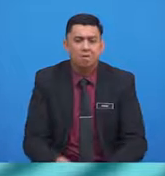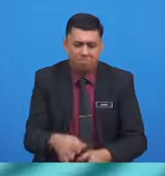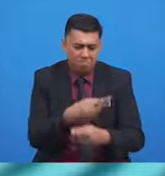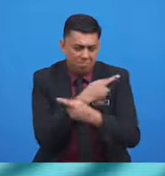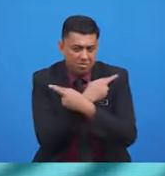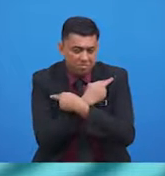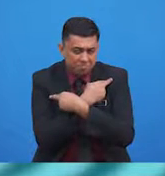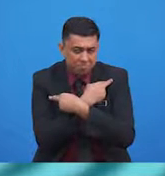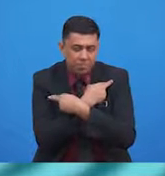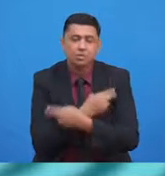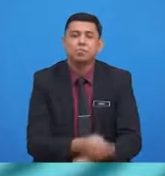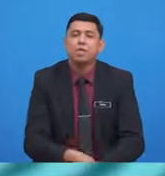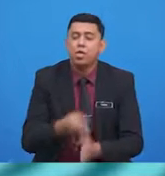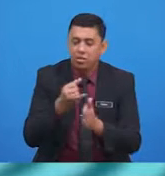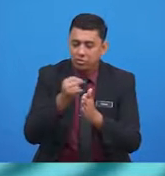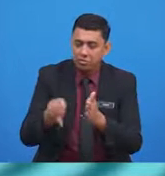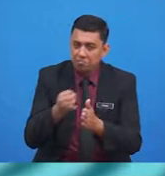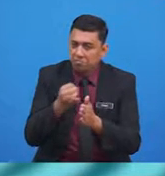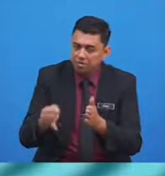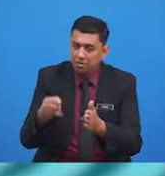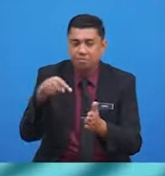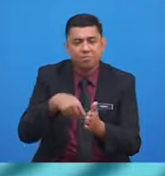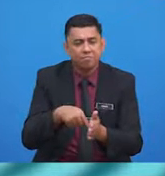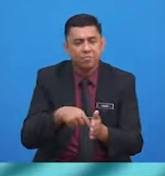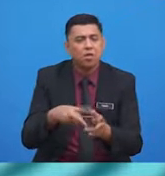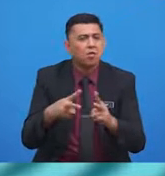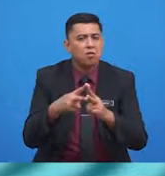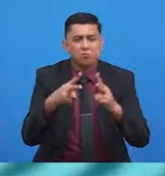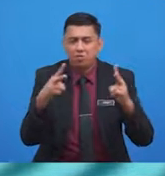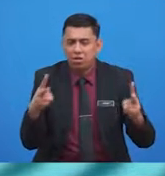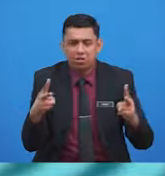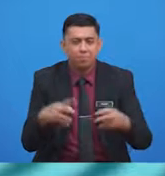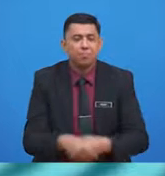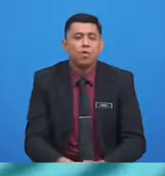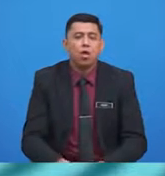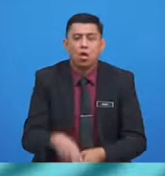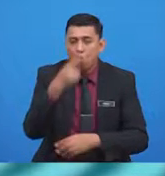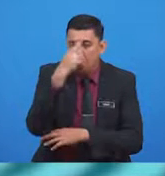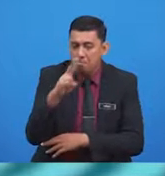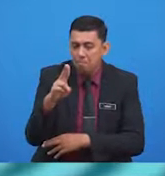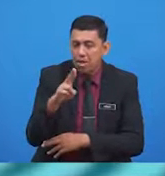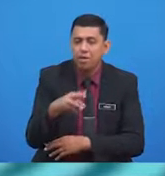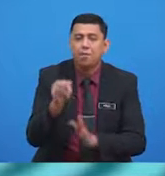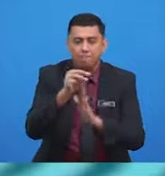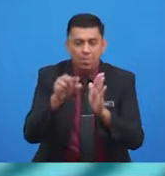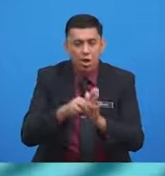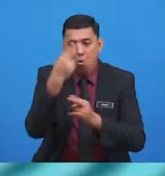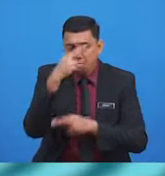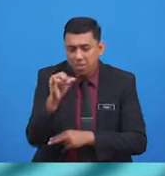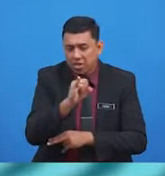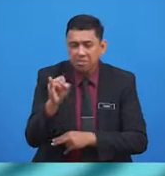mesranya jiran-jiran ini. Mereka saling hormat menghormati antara satu sama lain,